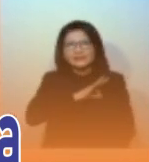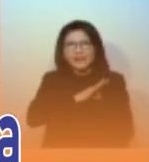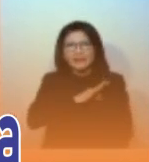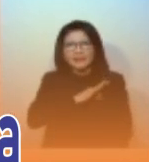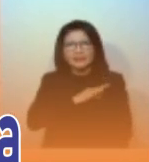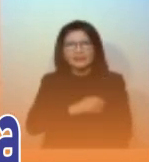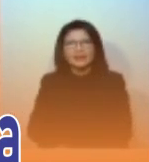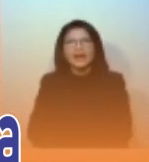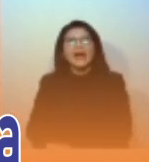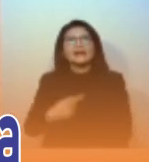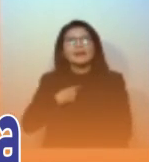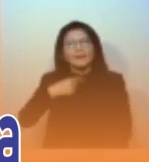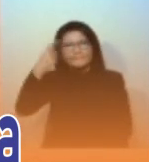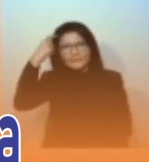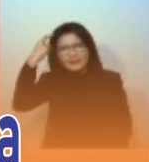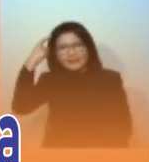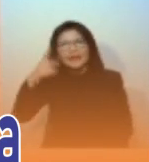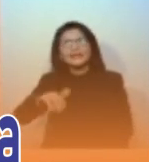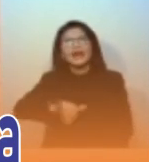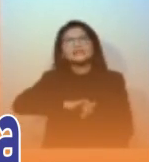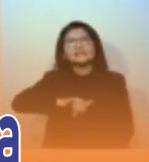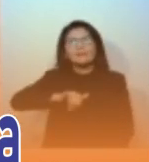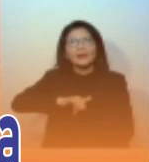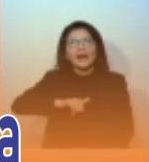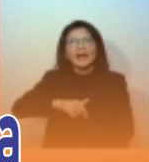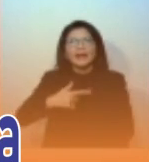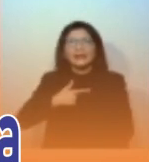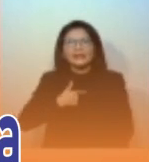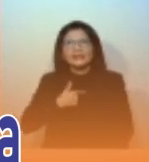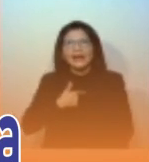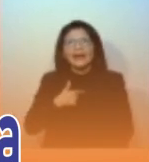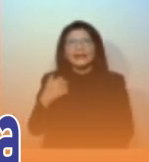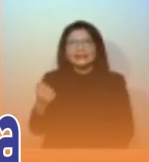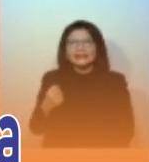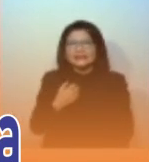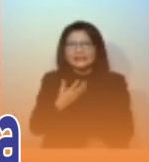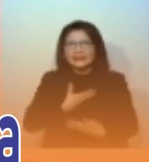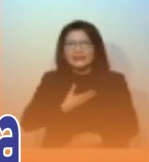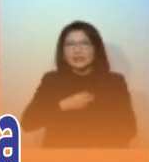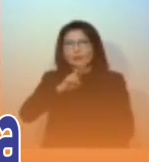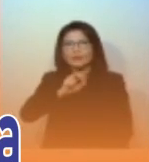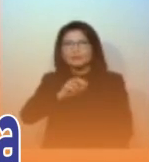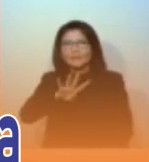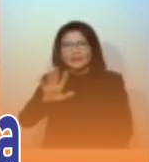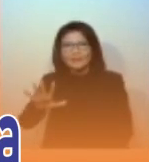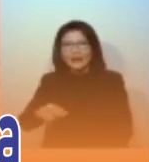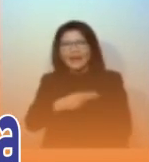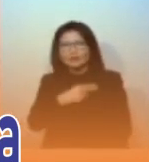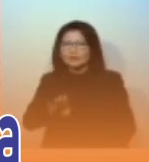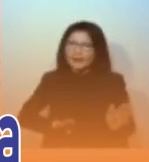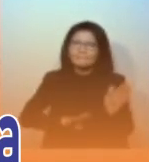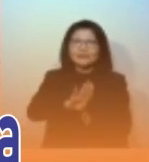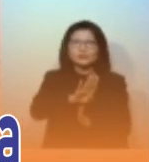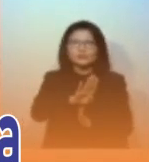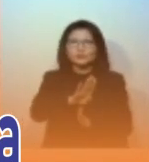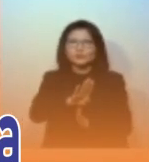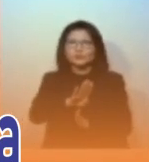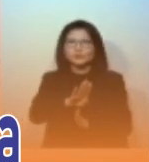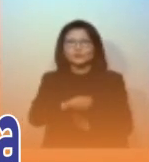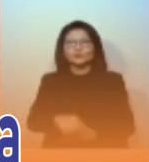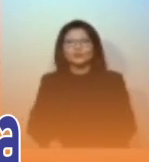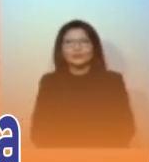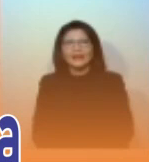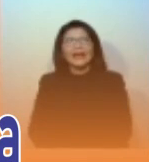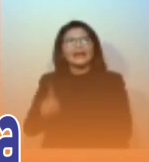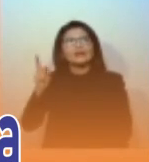punya pikiran yang sama dalam merancang ini karena kita ingin menjemput 2045 sebagai negara maju, negara unggul.